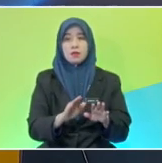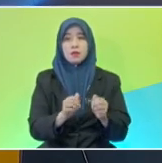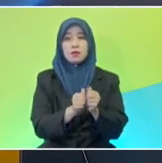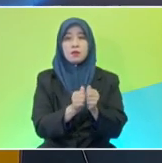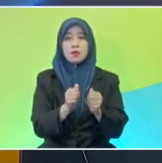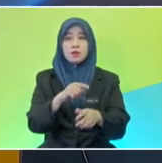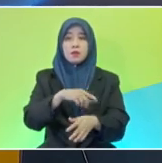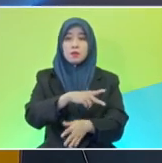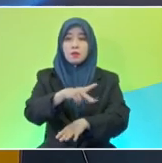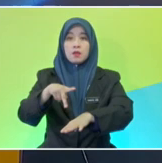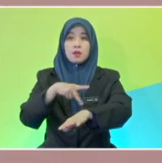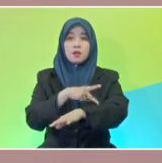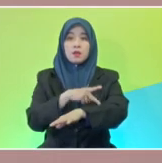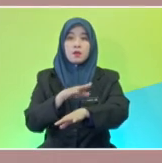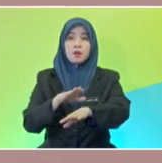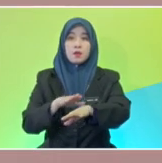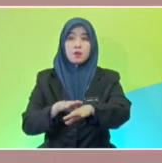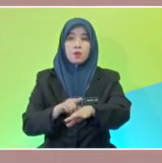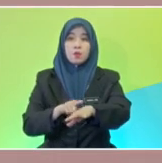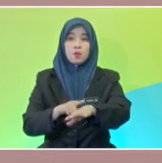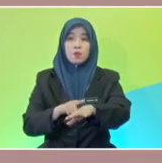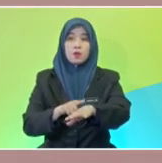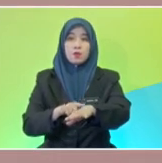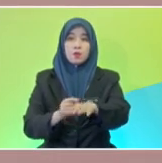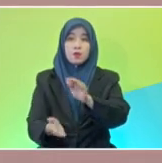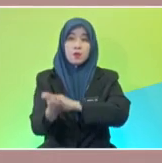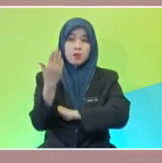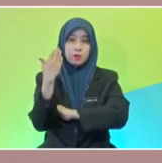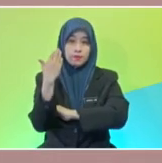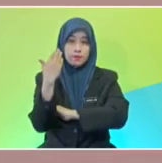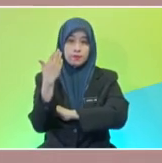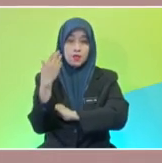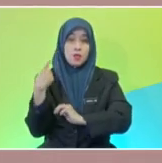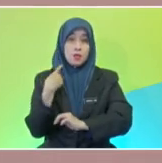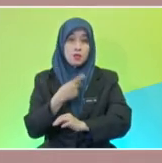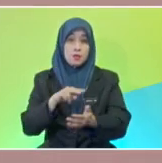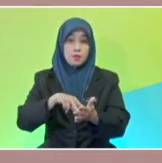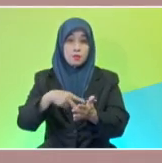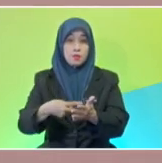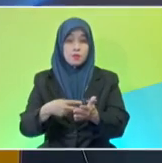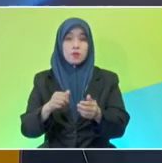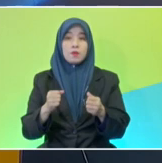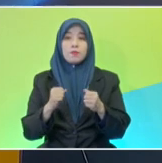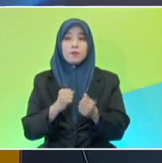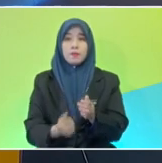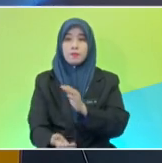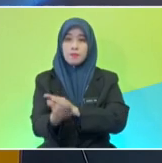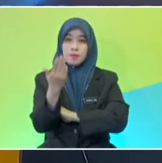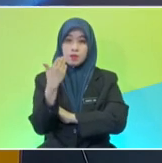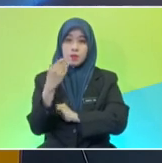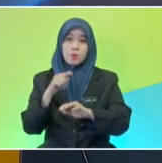pagi. Waktu pagi kita bangun tidur. Bila kita bangun tidur tu adalah pada waktu pagi.